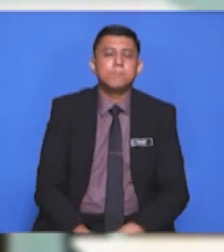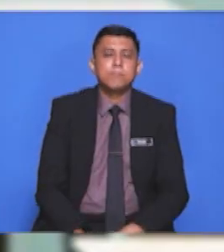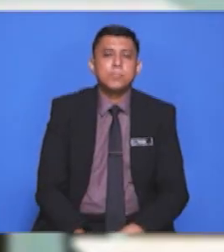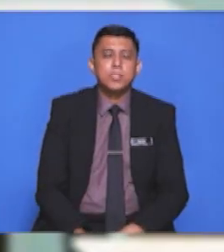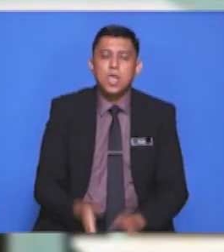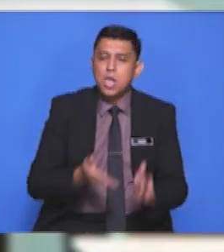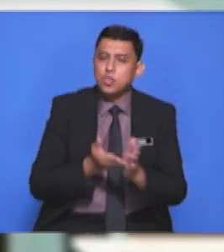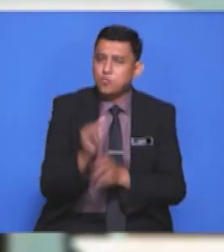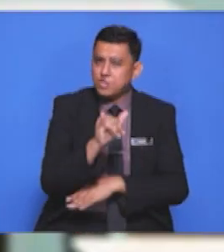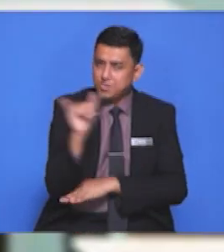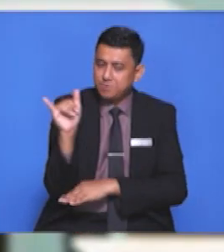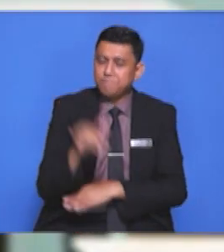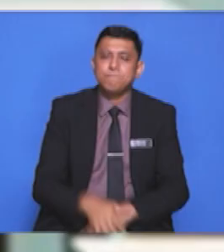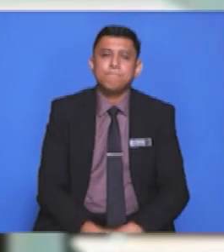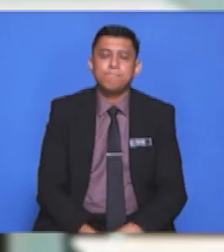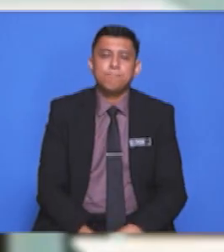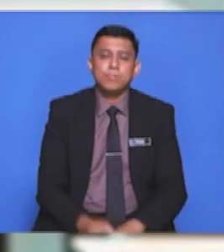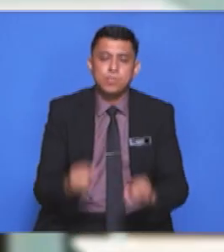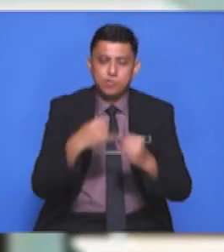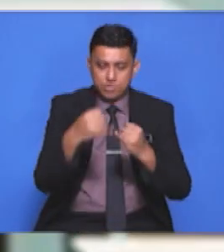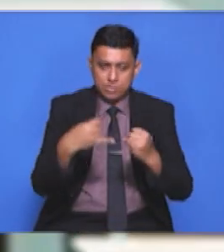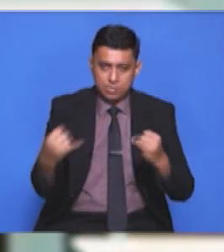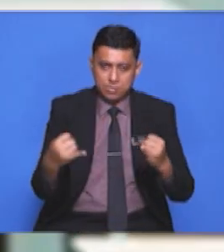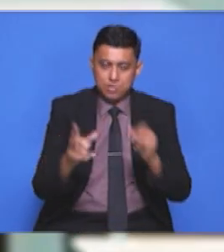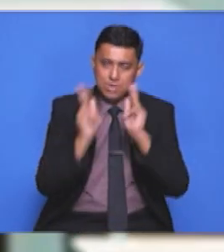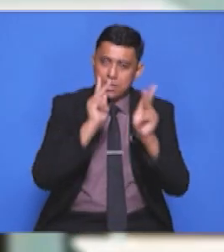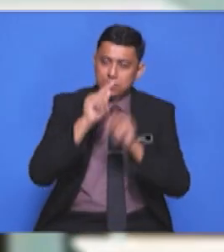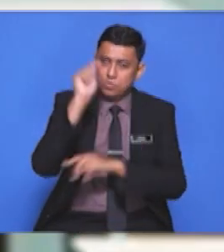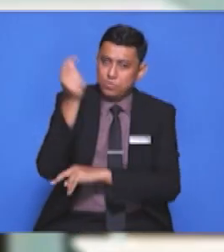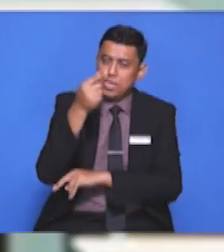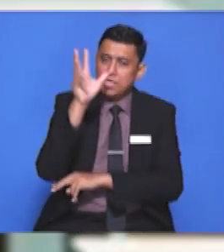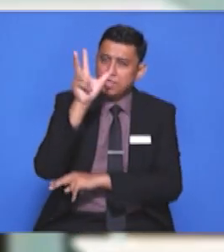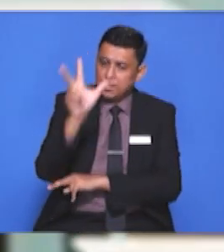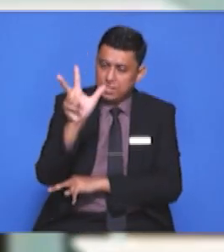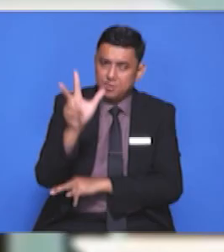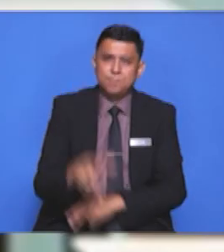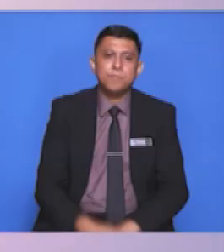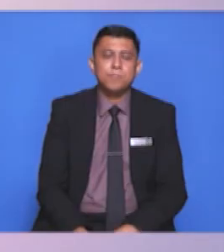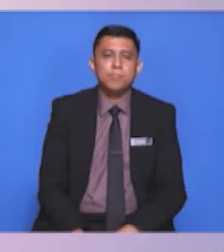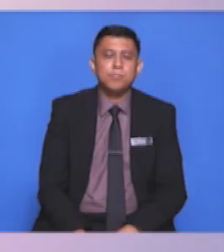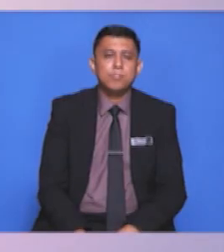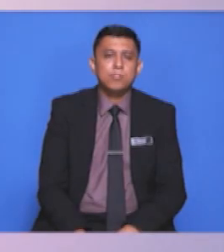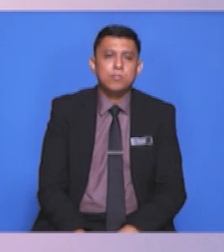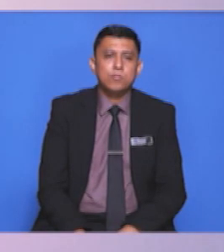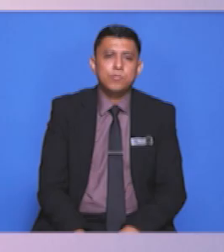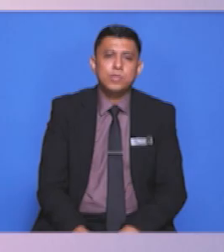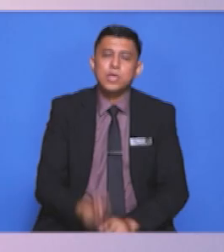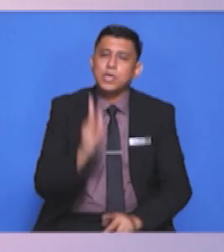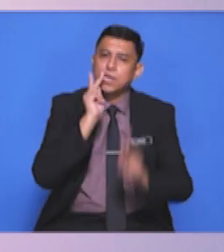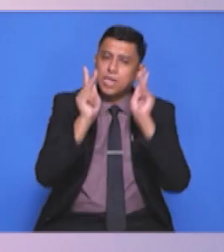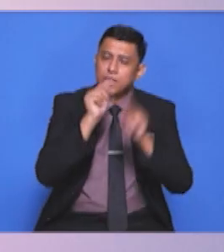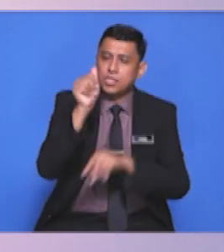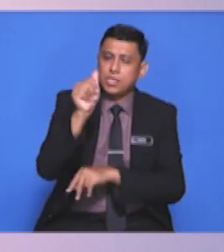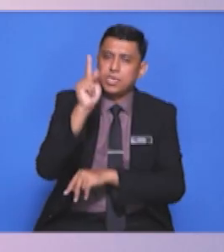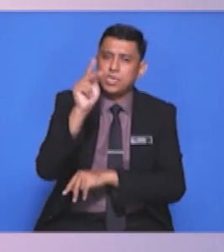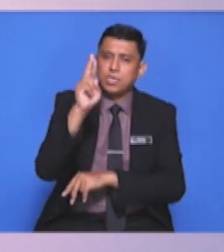seterusnya jenis kate tunggal yang ketiga silahkan the acronym